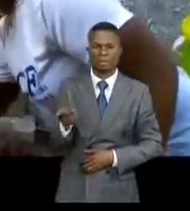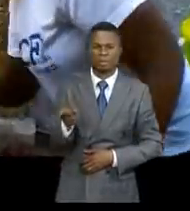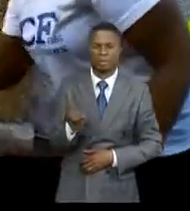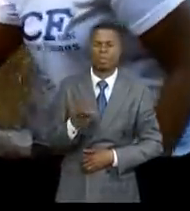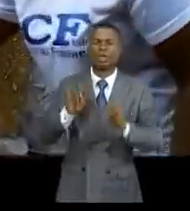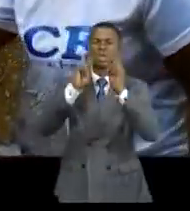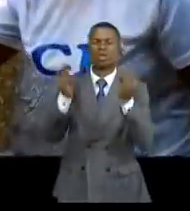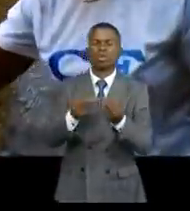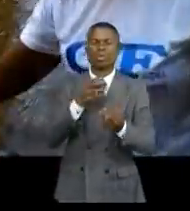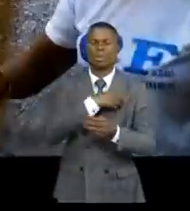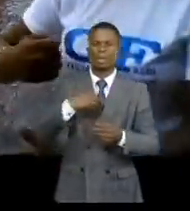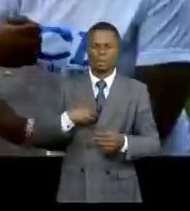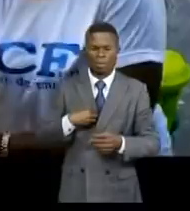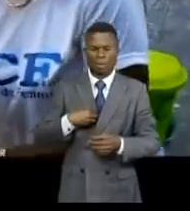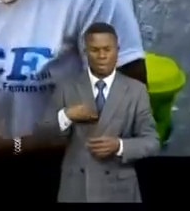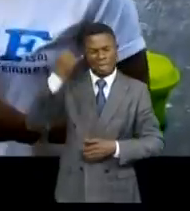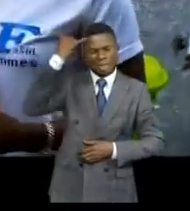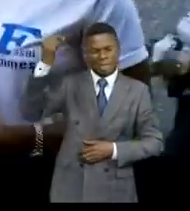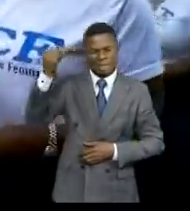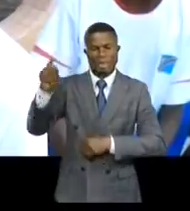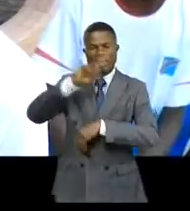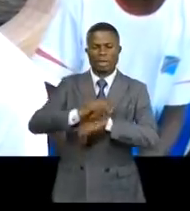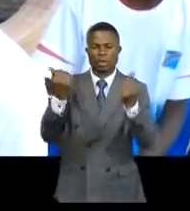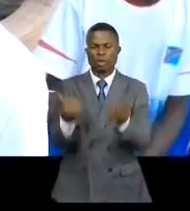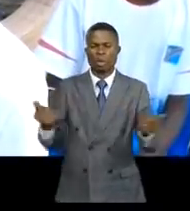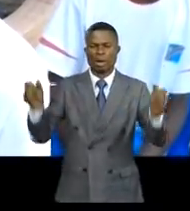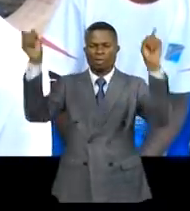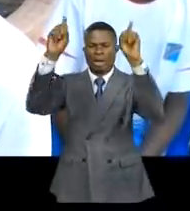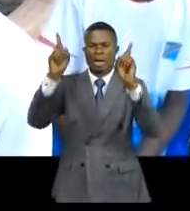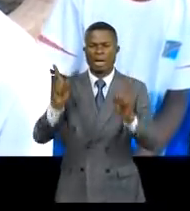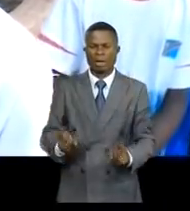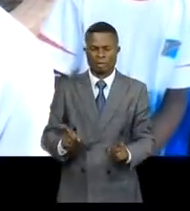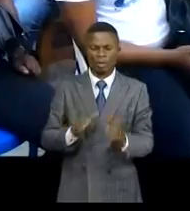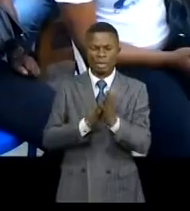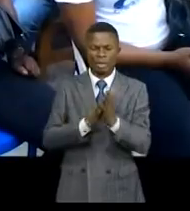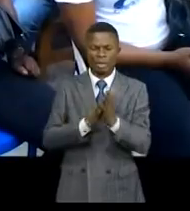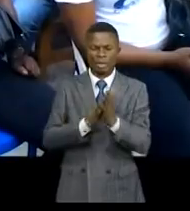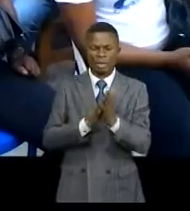femmes, s'inspirant de la journée de l'enfant africain, s'est intéressé aux orphelinats de la